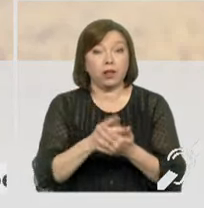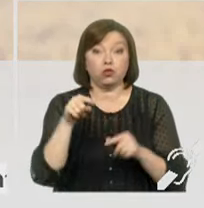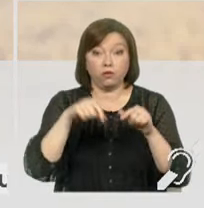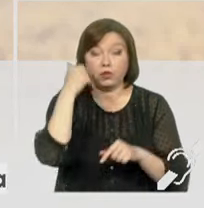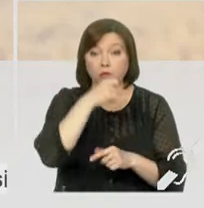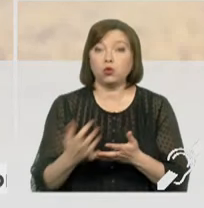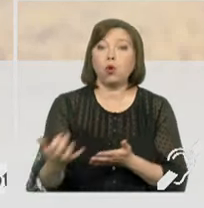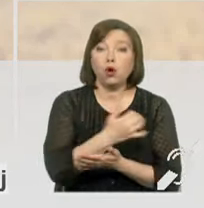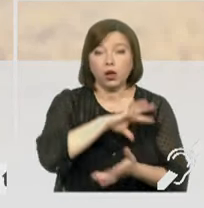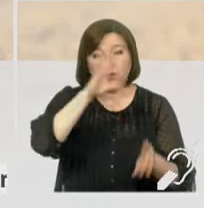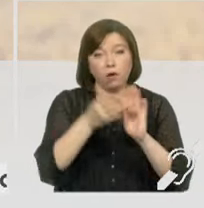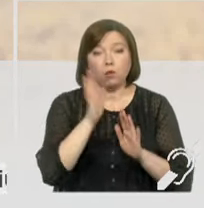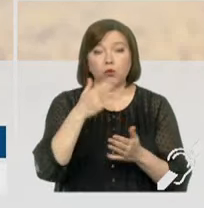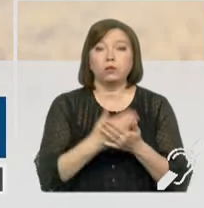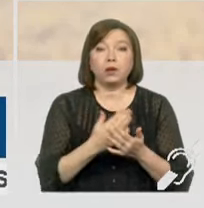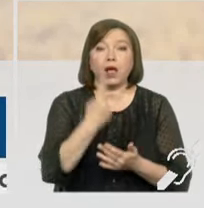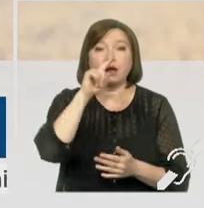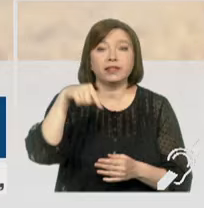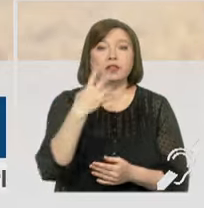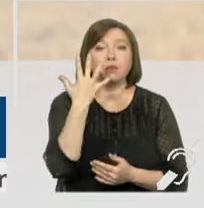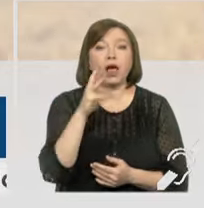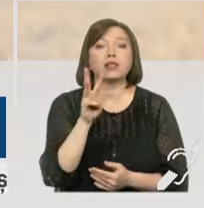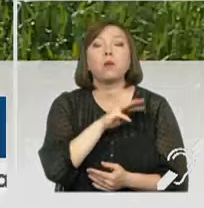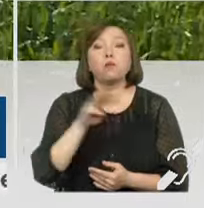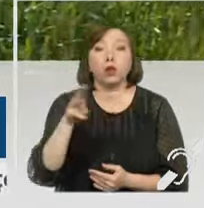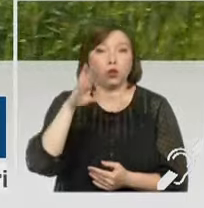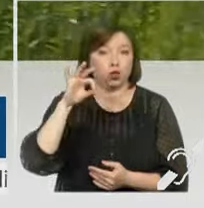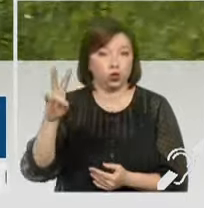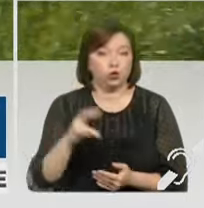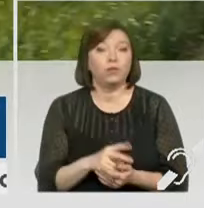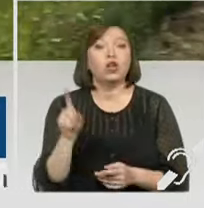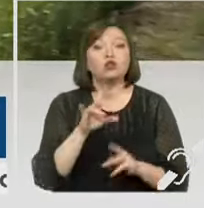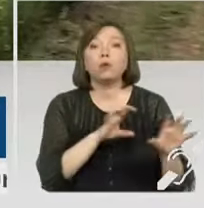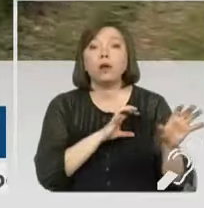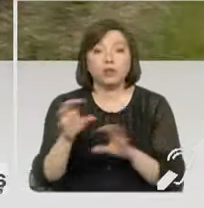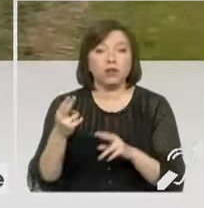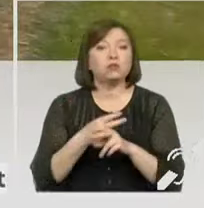an recolta totală va fi de aproximativ 1,5 milioane de tone. Pentru a asigura